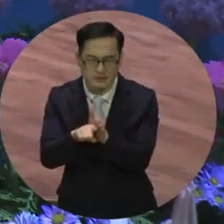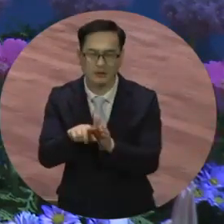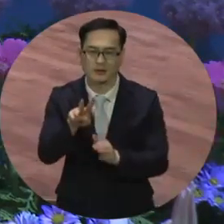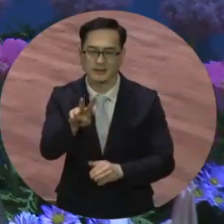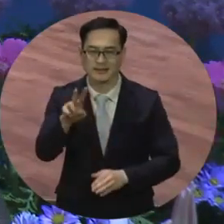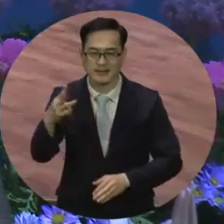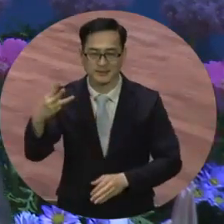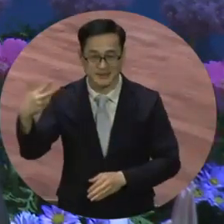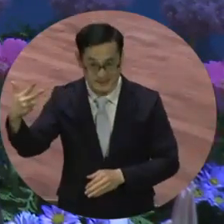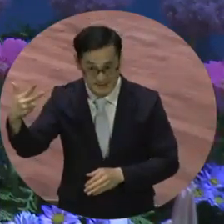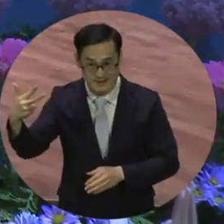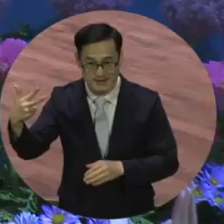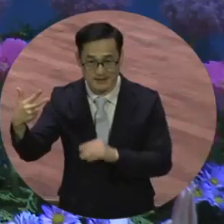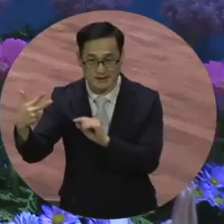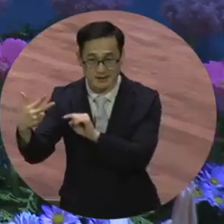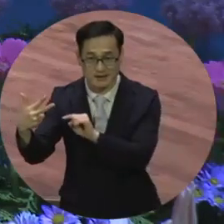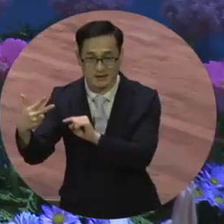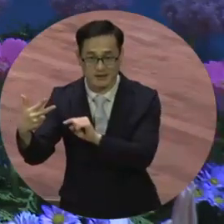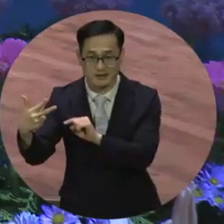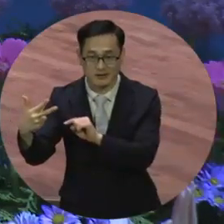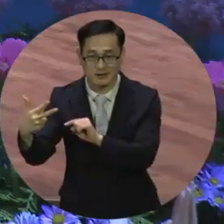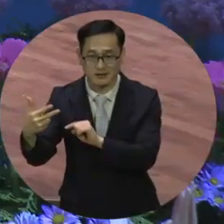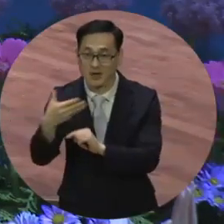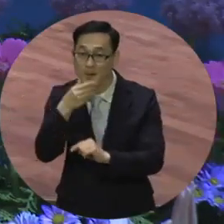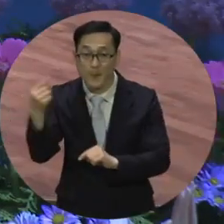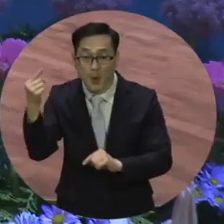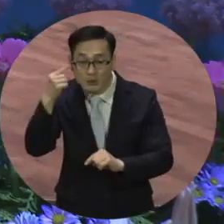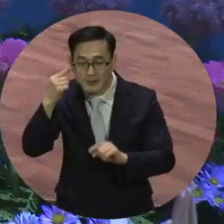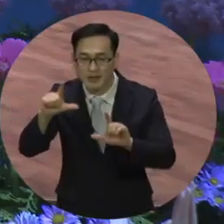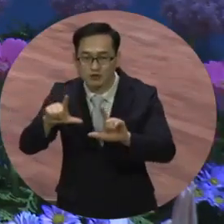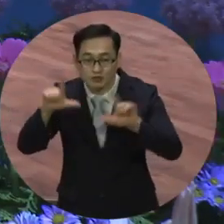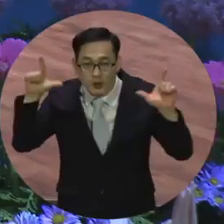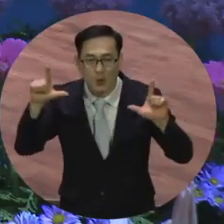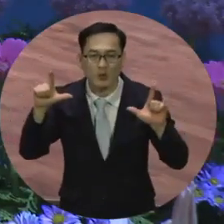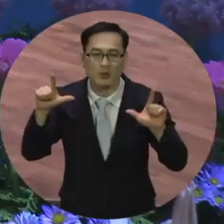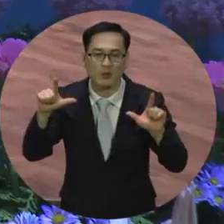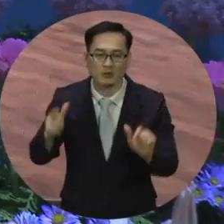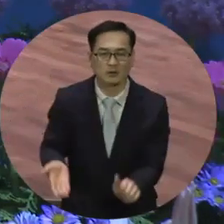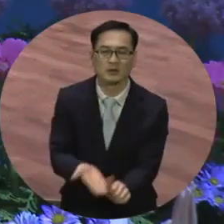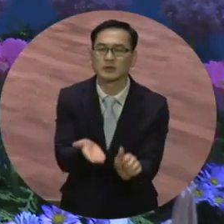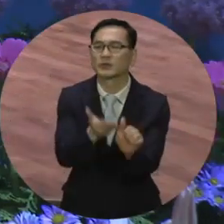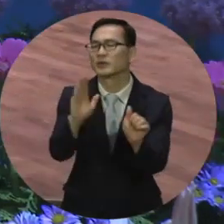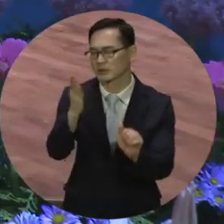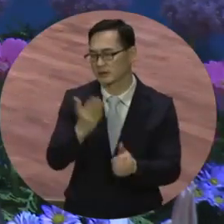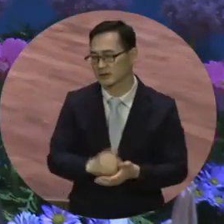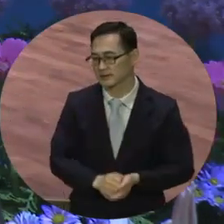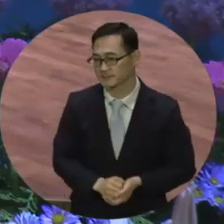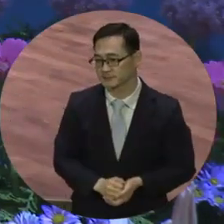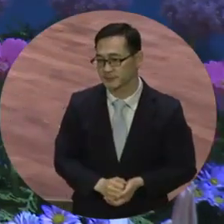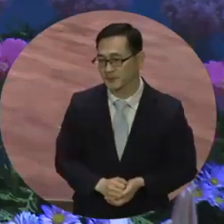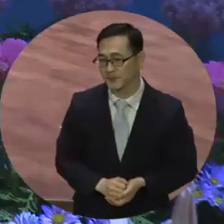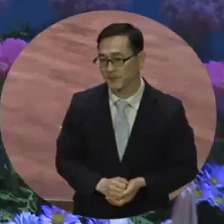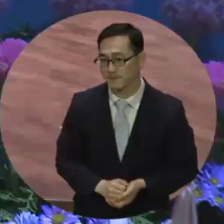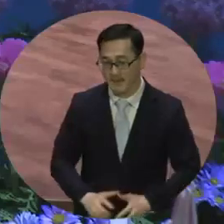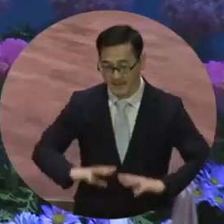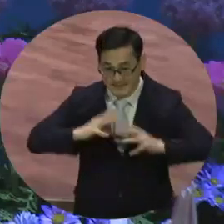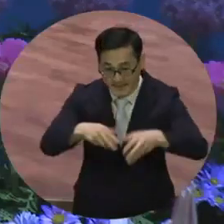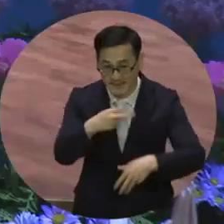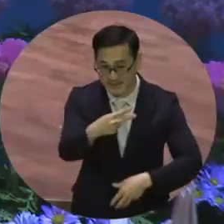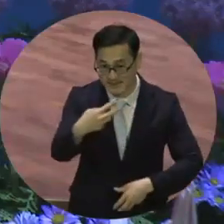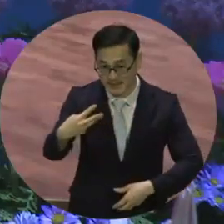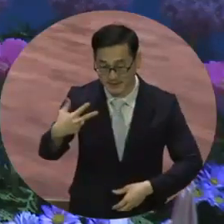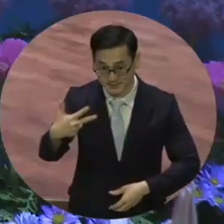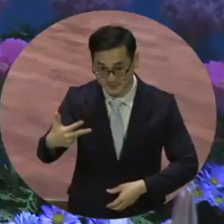이 서밋을 세워가기 때문에 자, 우리 렘넌트들이 장차 전 세계 237